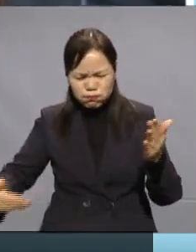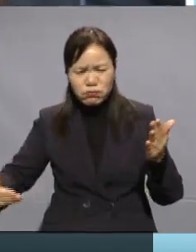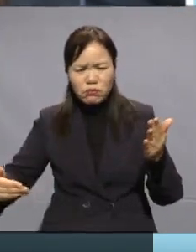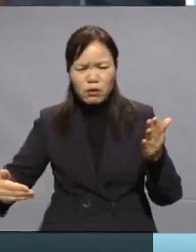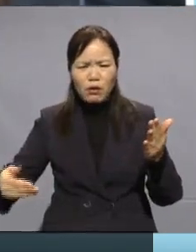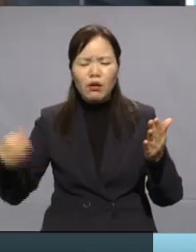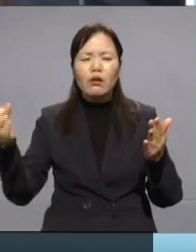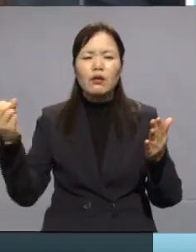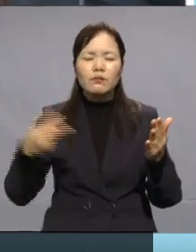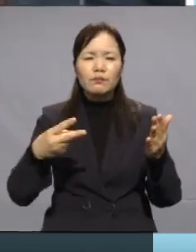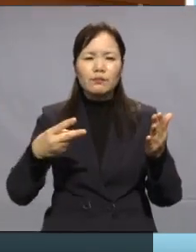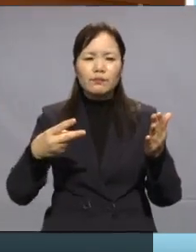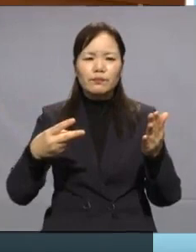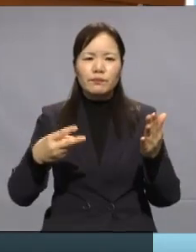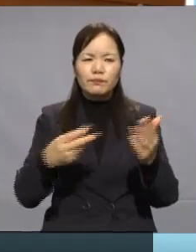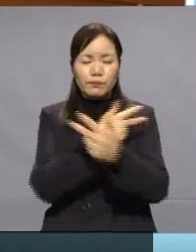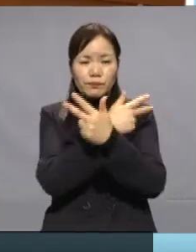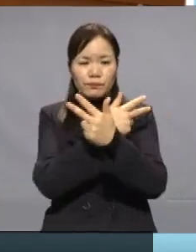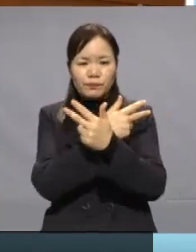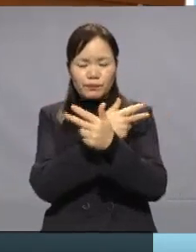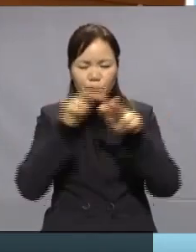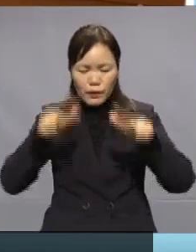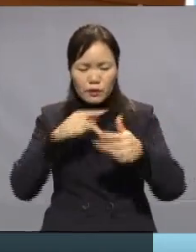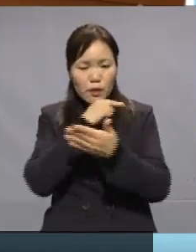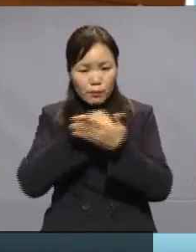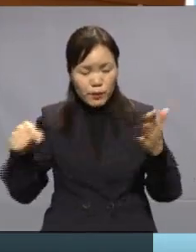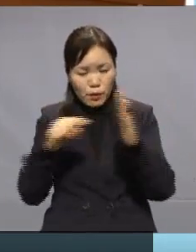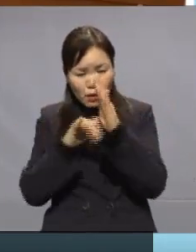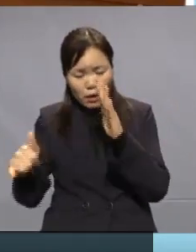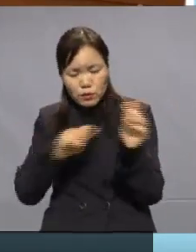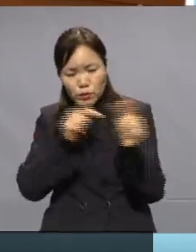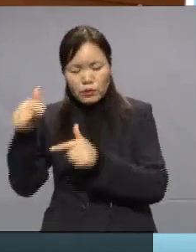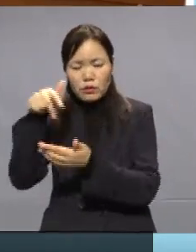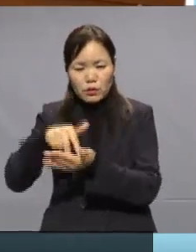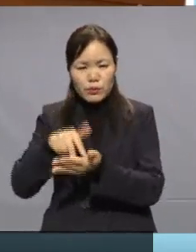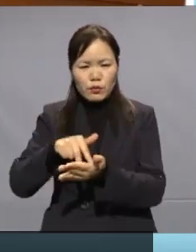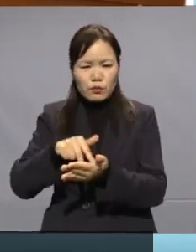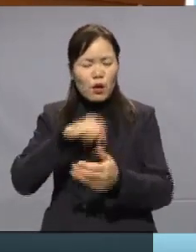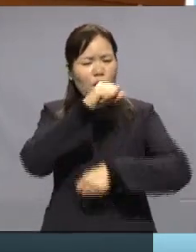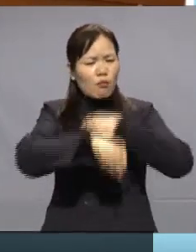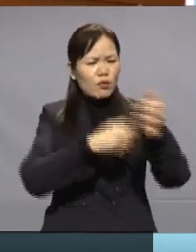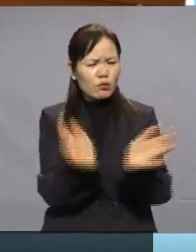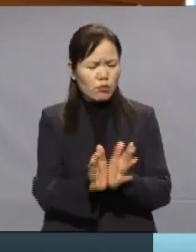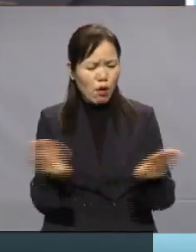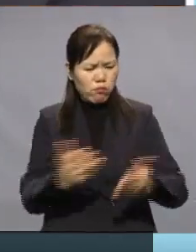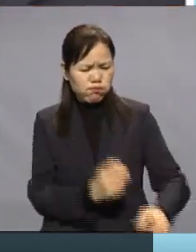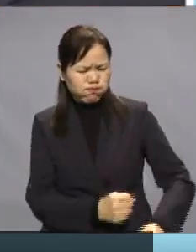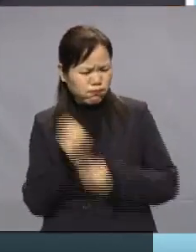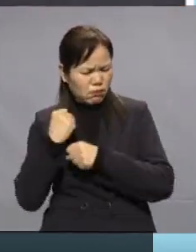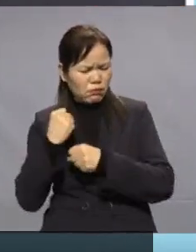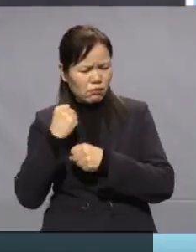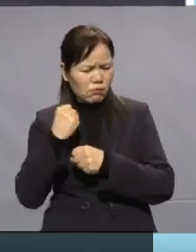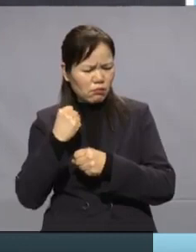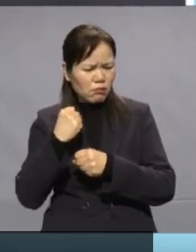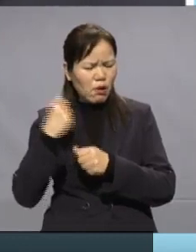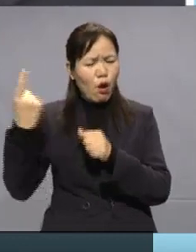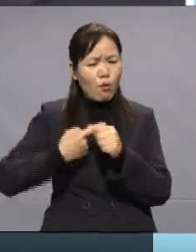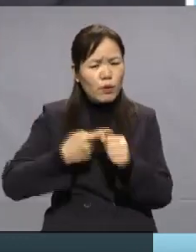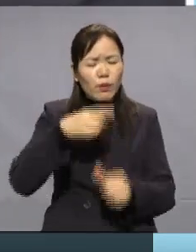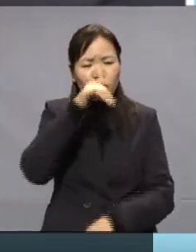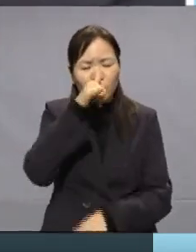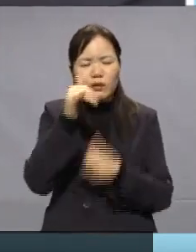이제는 피해 유족들도 어떤 측면에서 보면 민주당도 직무유기 아니냐라고 하는 측면도 없잖아 있기